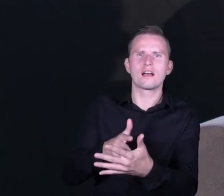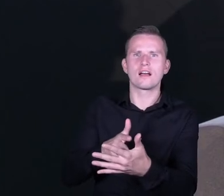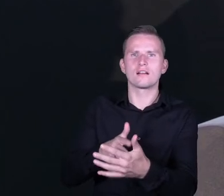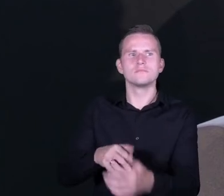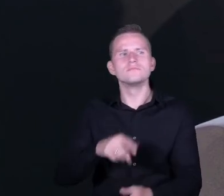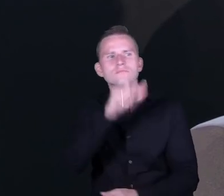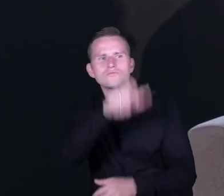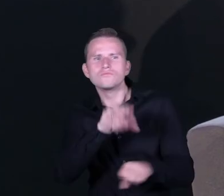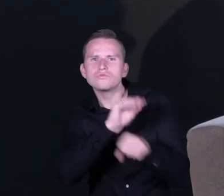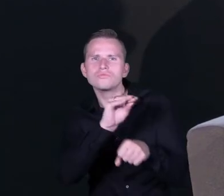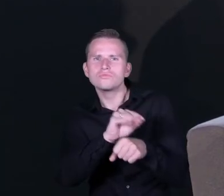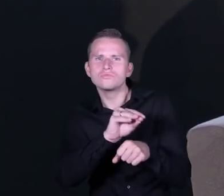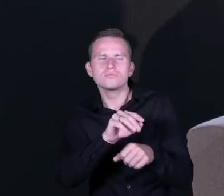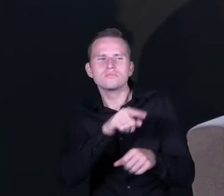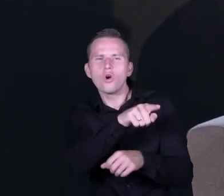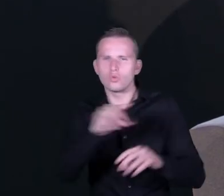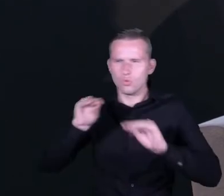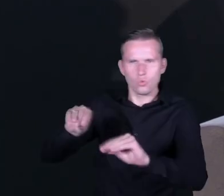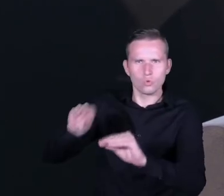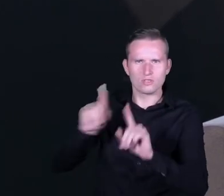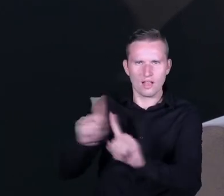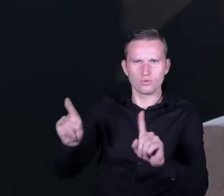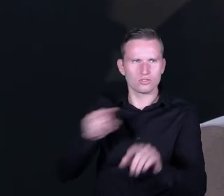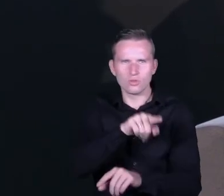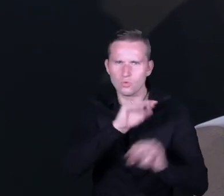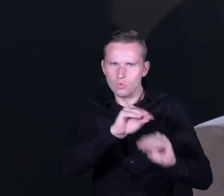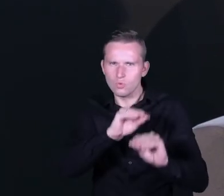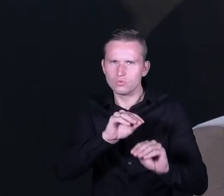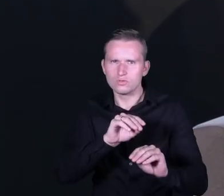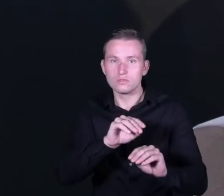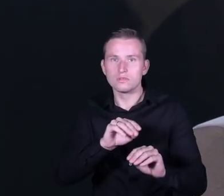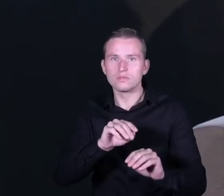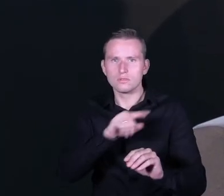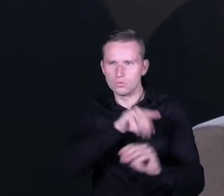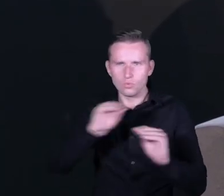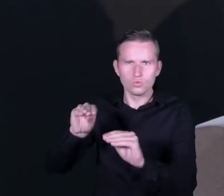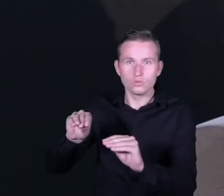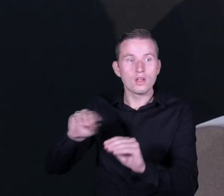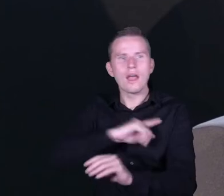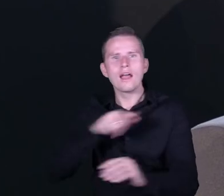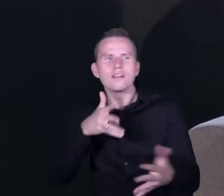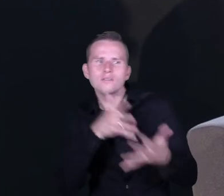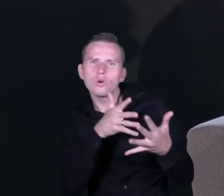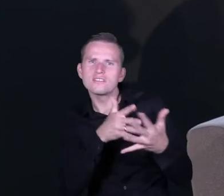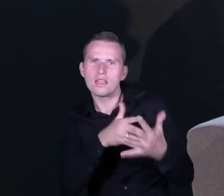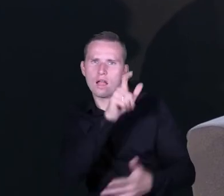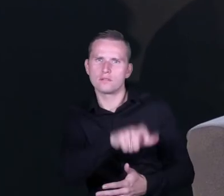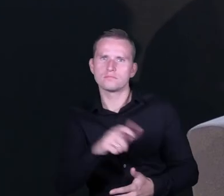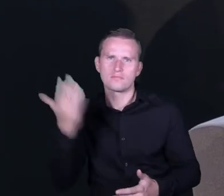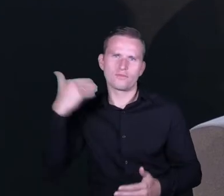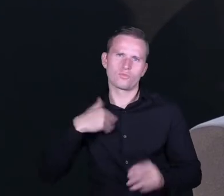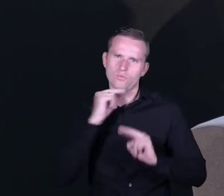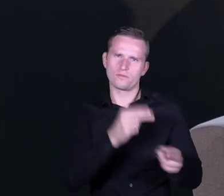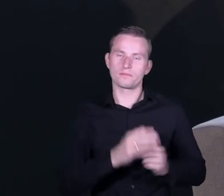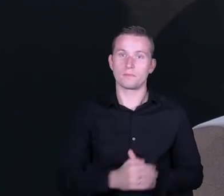to rutyny myślenia krytycznego czy myślenia wizualnego. Na początku dla uczniów to było duże zaskoczenie, że